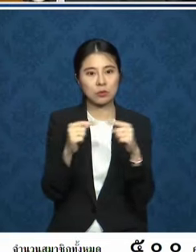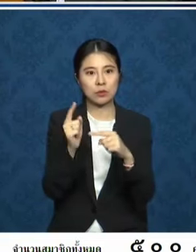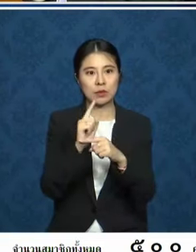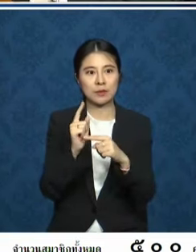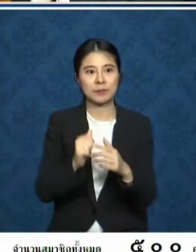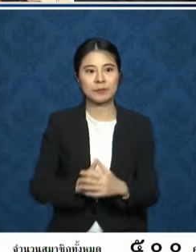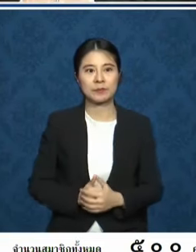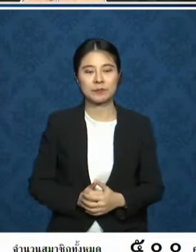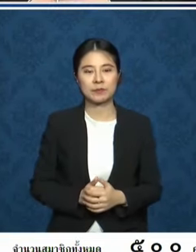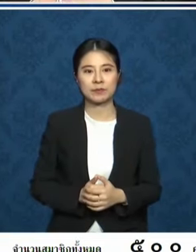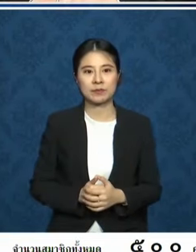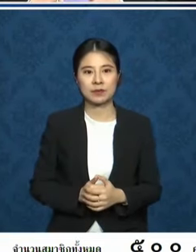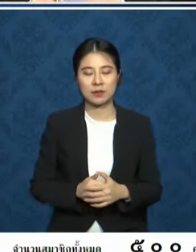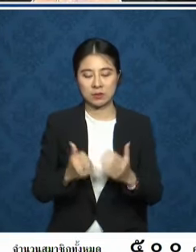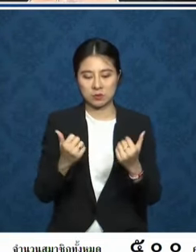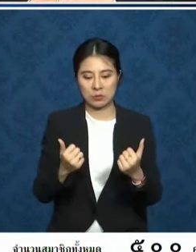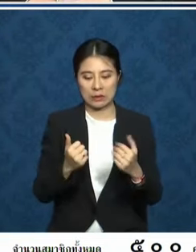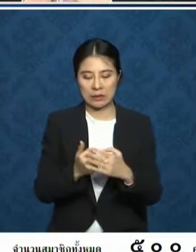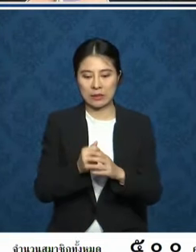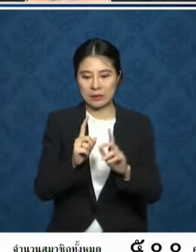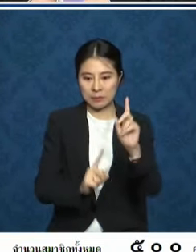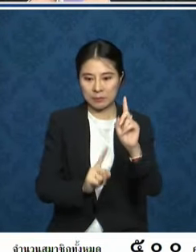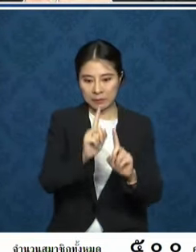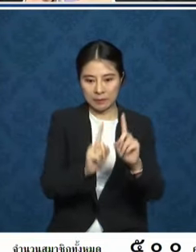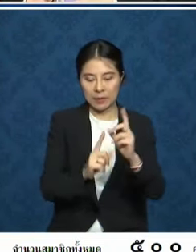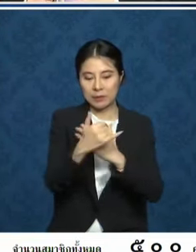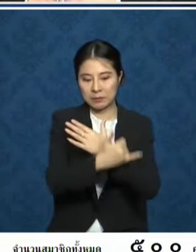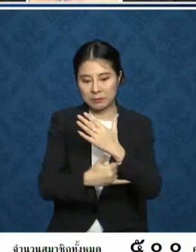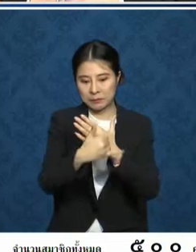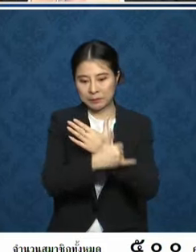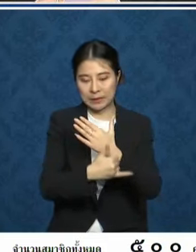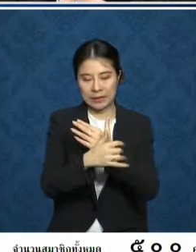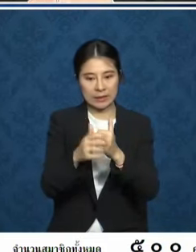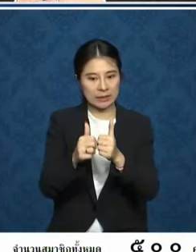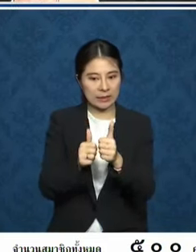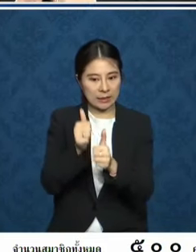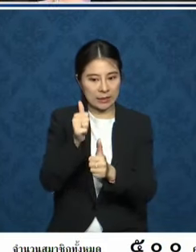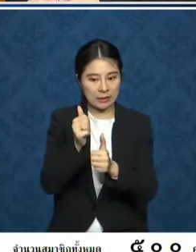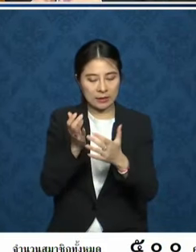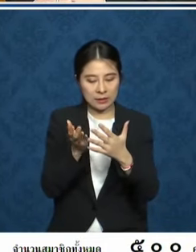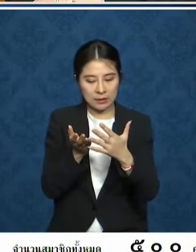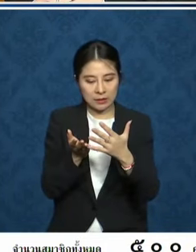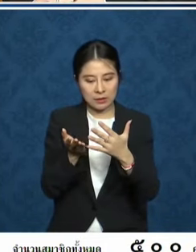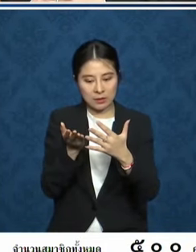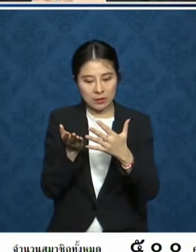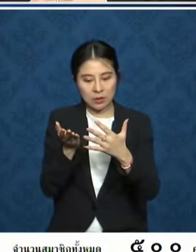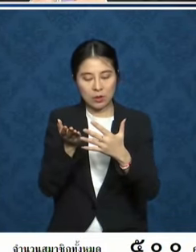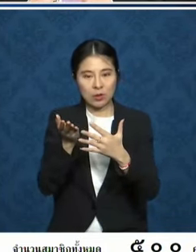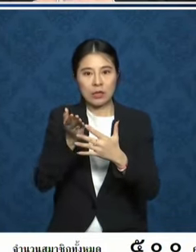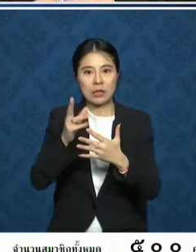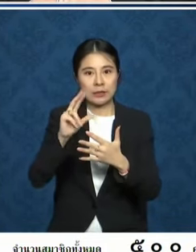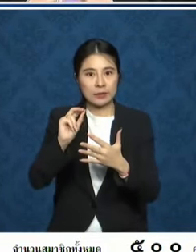ผิดครับคือขยับอัดับจากดัชนีจากอัดับที่ 59 เป็อัดับที่ 31